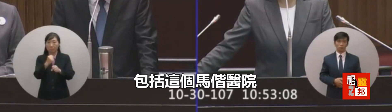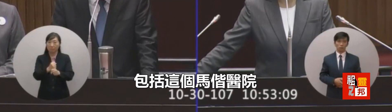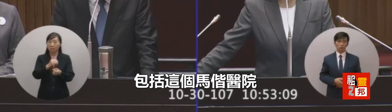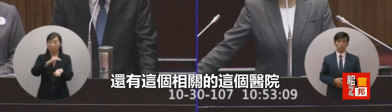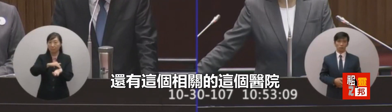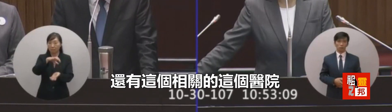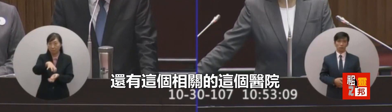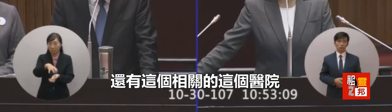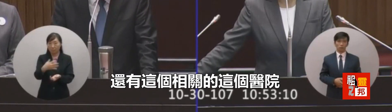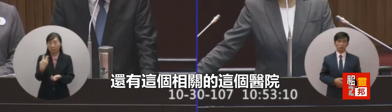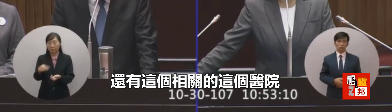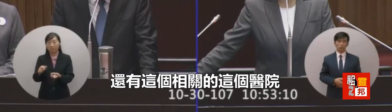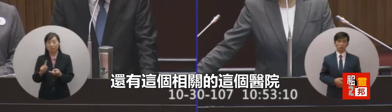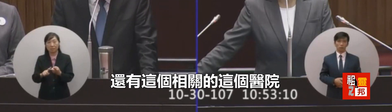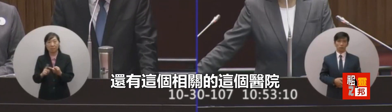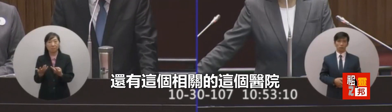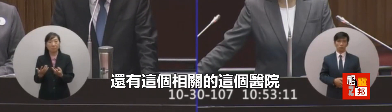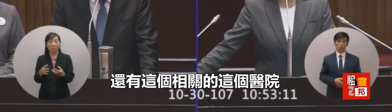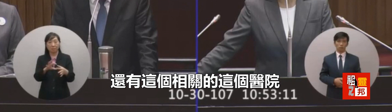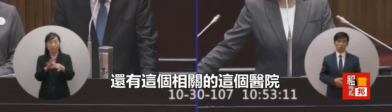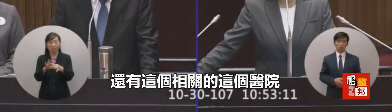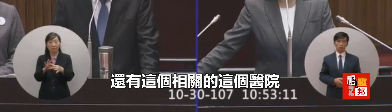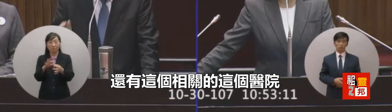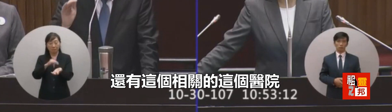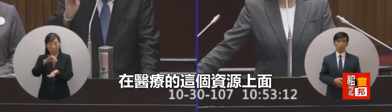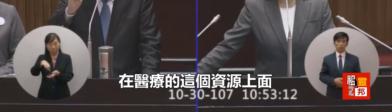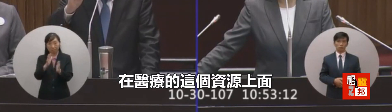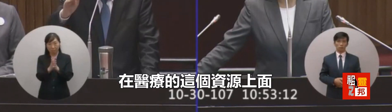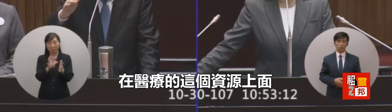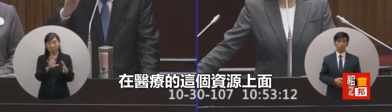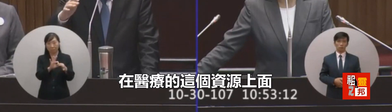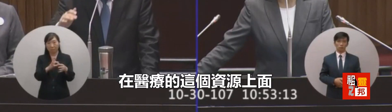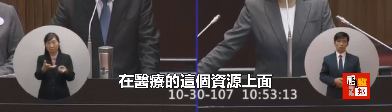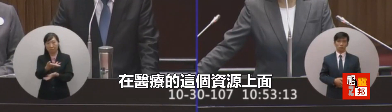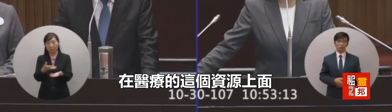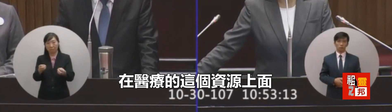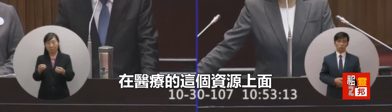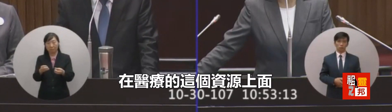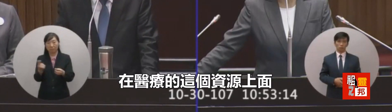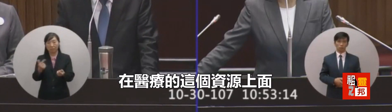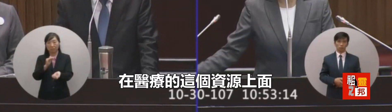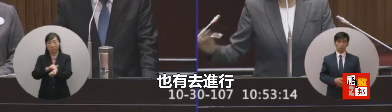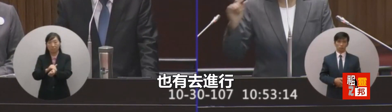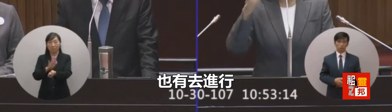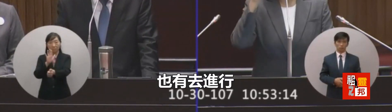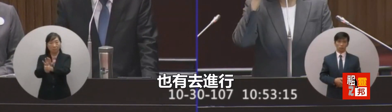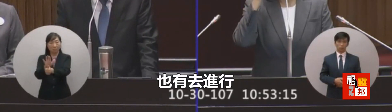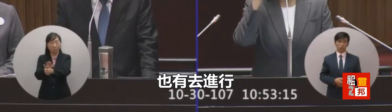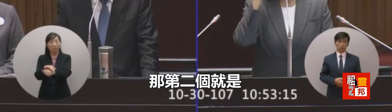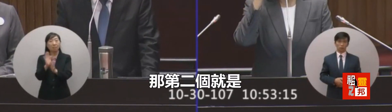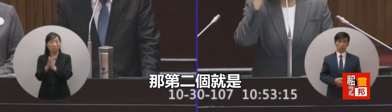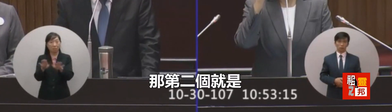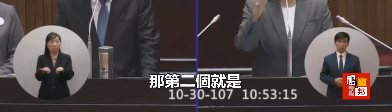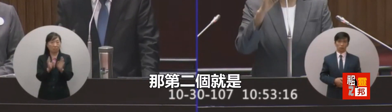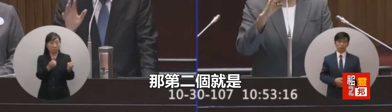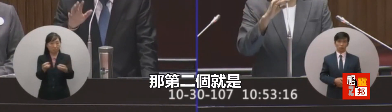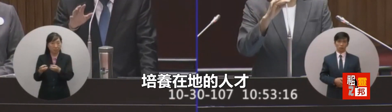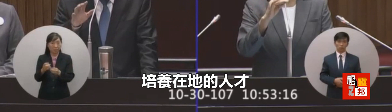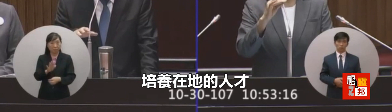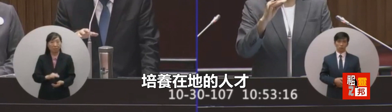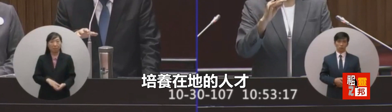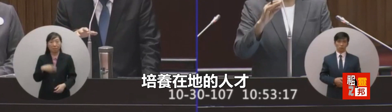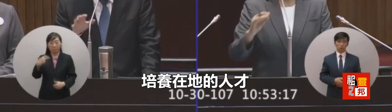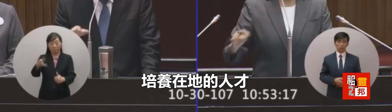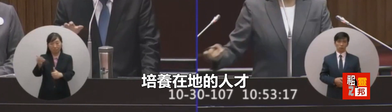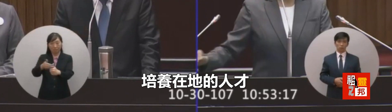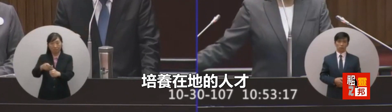院，还有这个相关的这个医院，在医疗的这个资源上面也有去进行。那第二个呢，就是